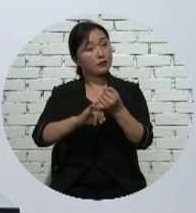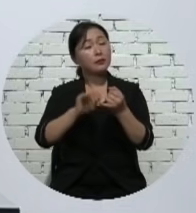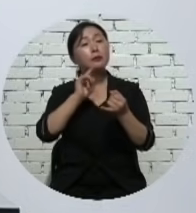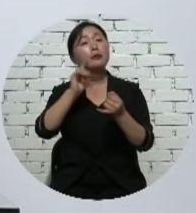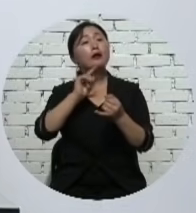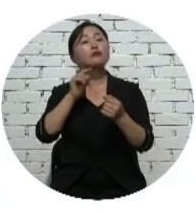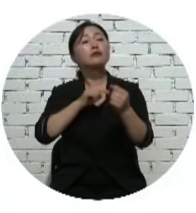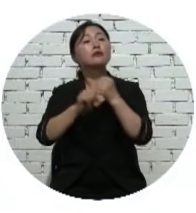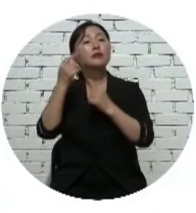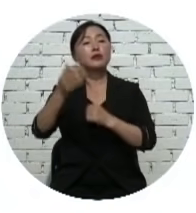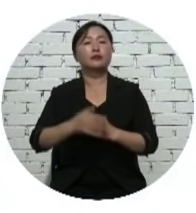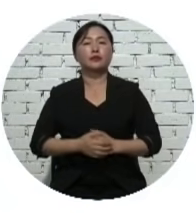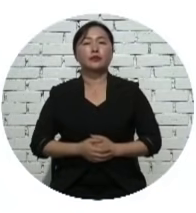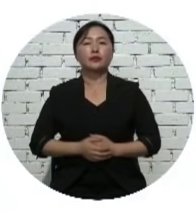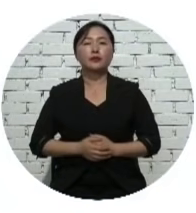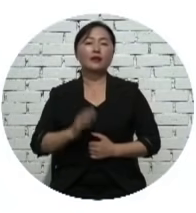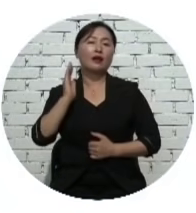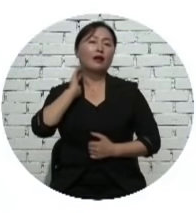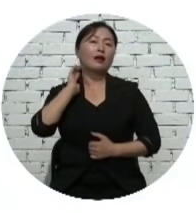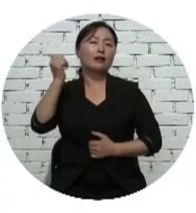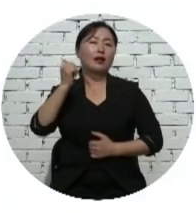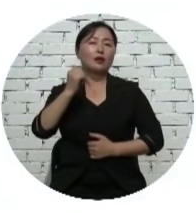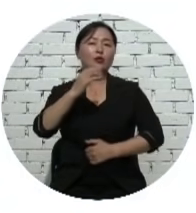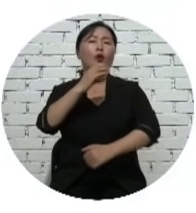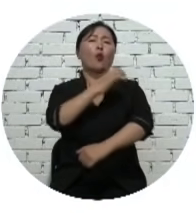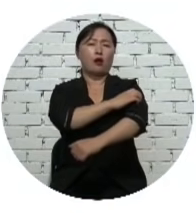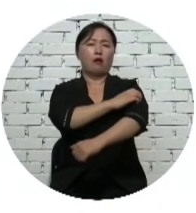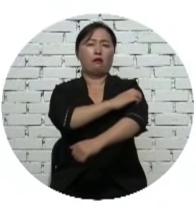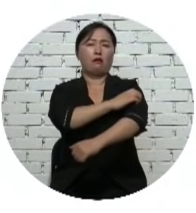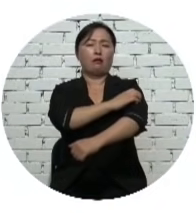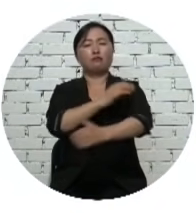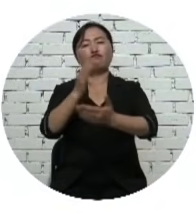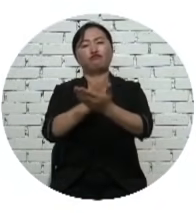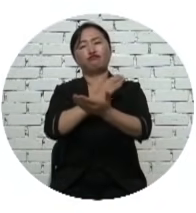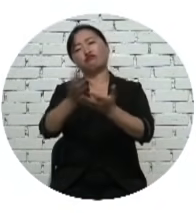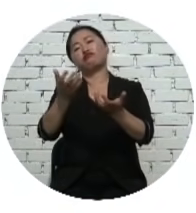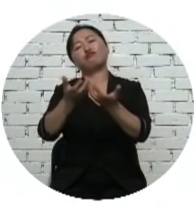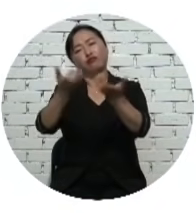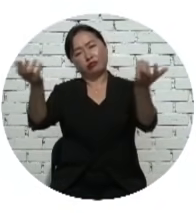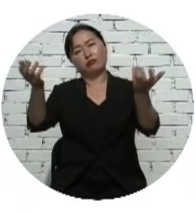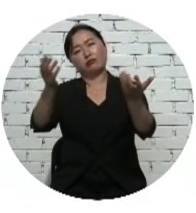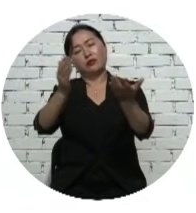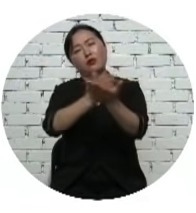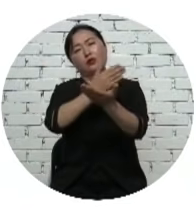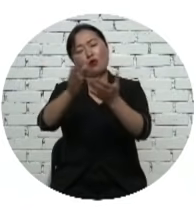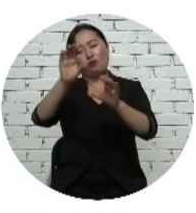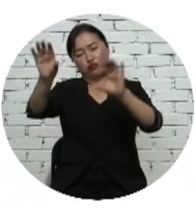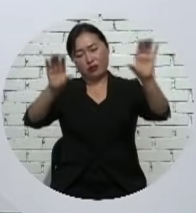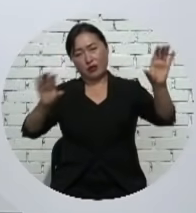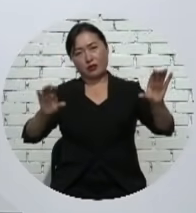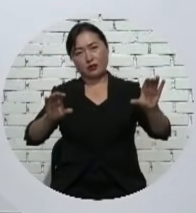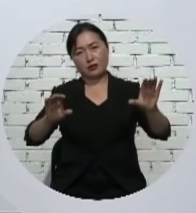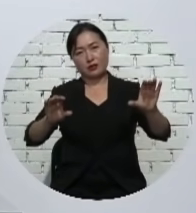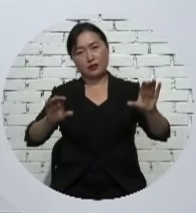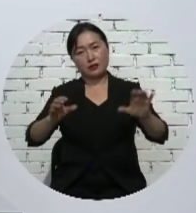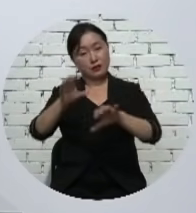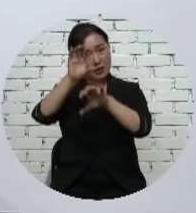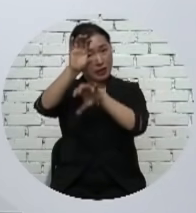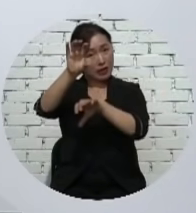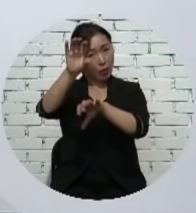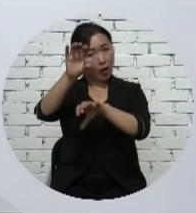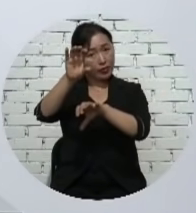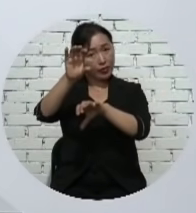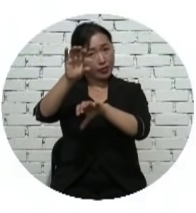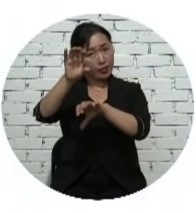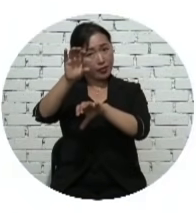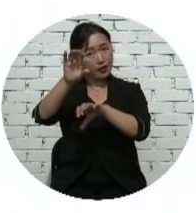있습니다. 일단 대통령 권력을 좀 분산했으면 좋겠어요. 네. 대통령 권력, 그러니까 네. 이원 집정 부재를 말씀하시는